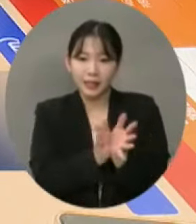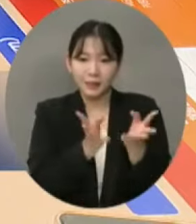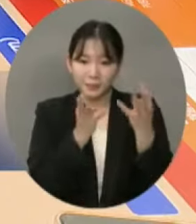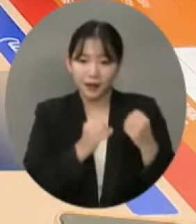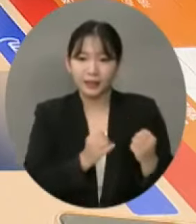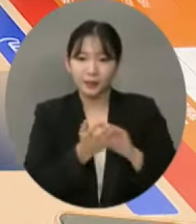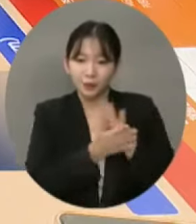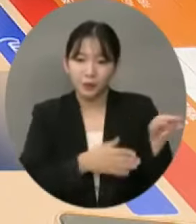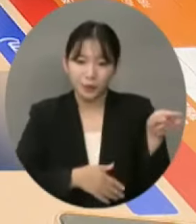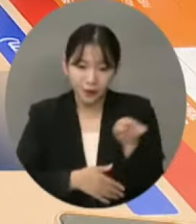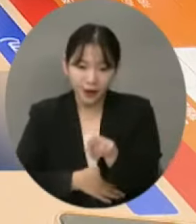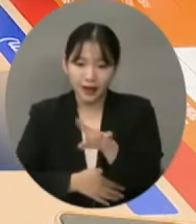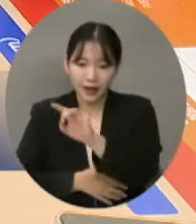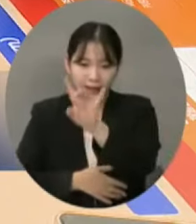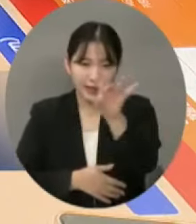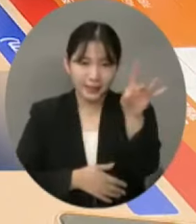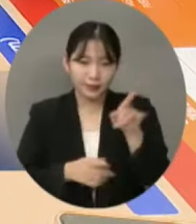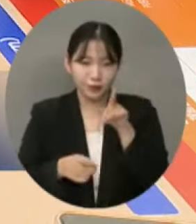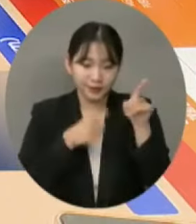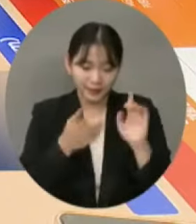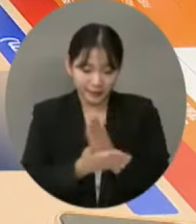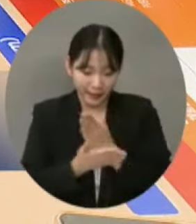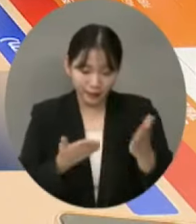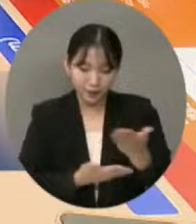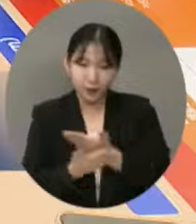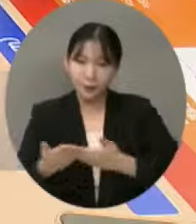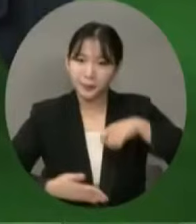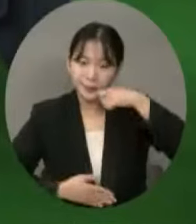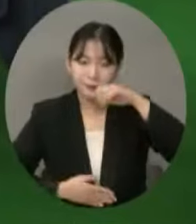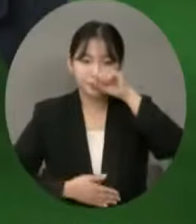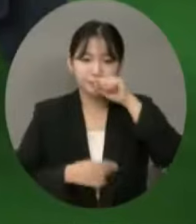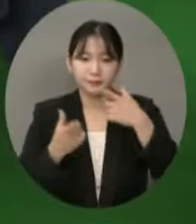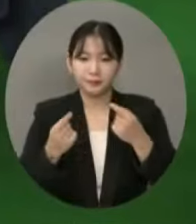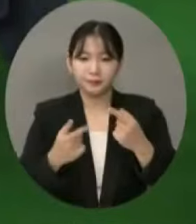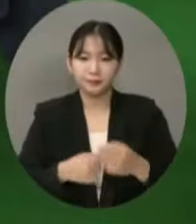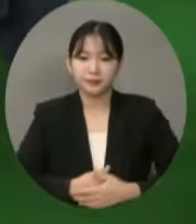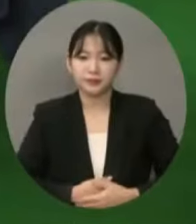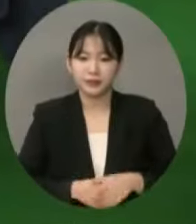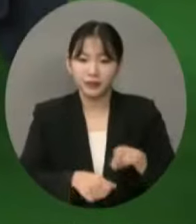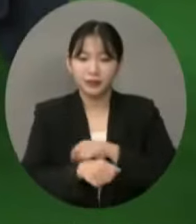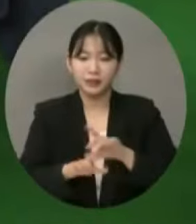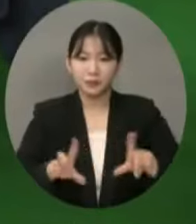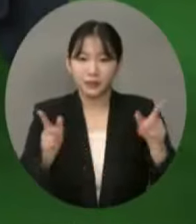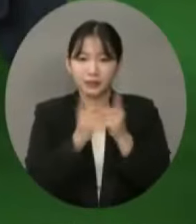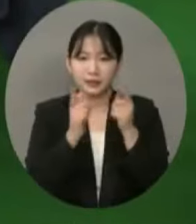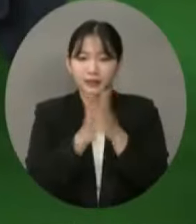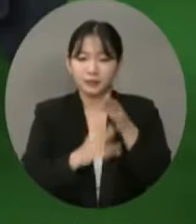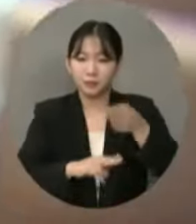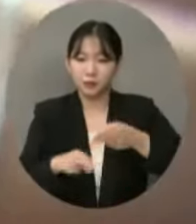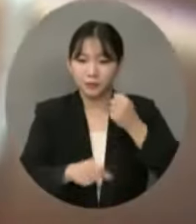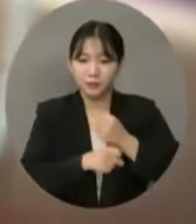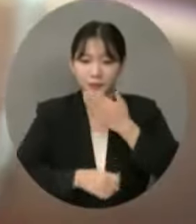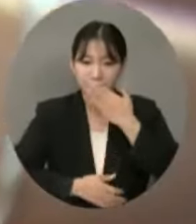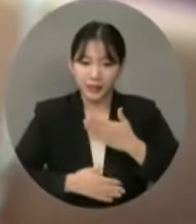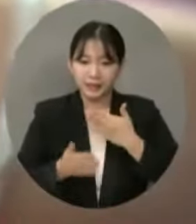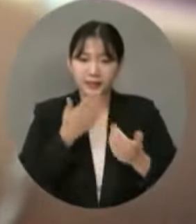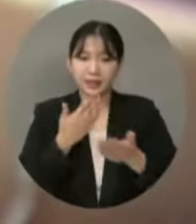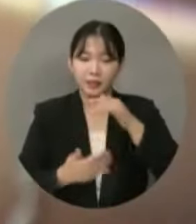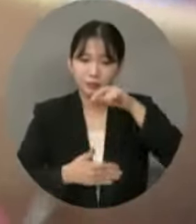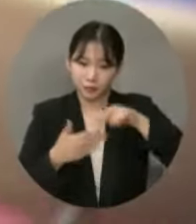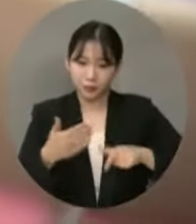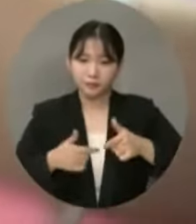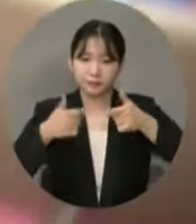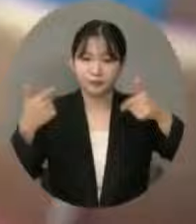많이 같이 오셔가지고 하나씩 주문해서 나눠 먹으시면 좋을 것 같아요. 특히 올해는 직접 음식을 만들 수 있는 체험형